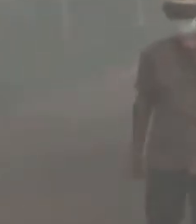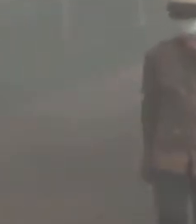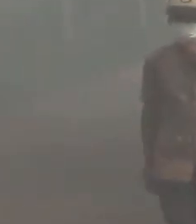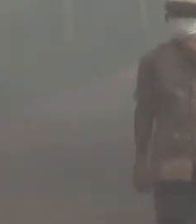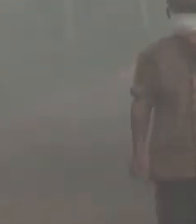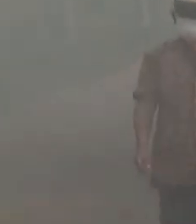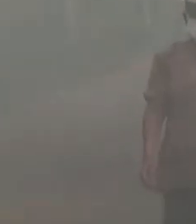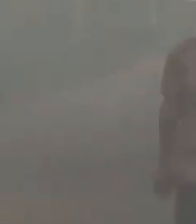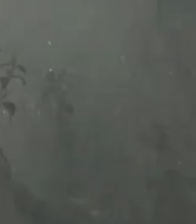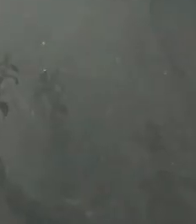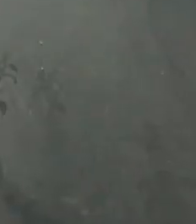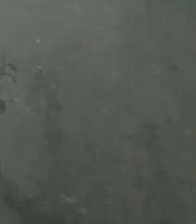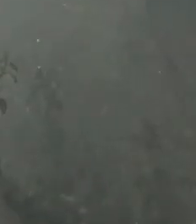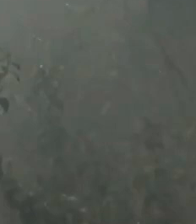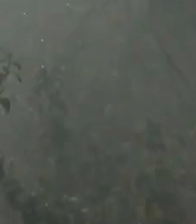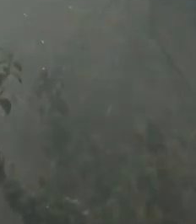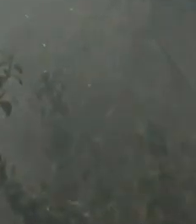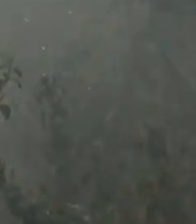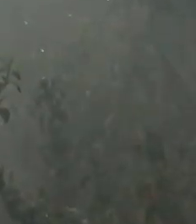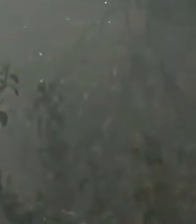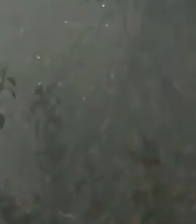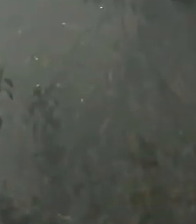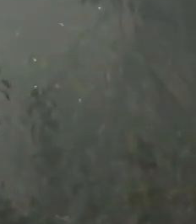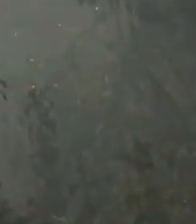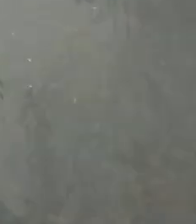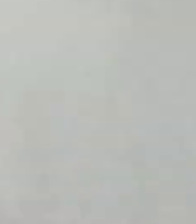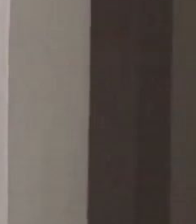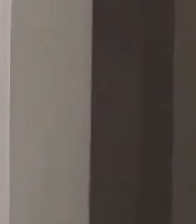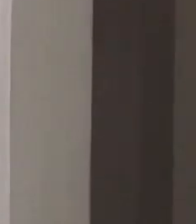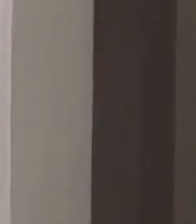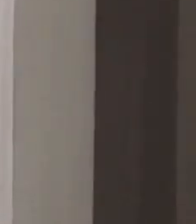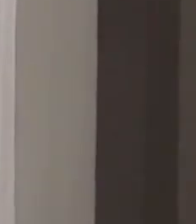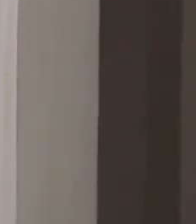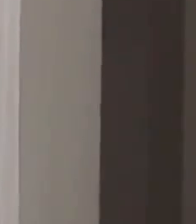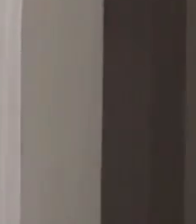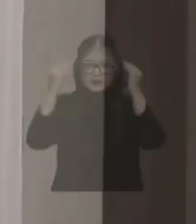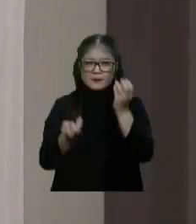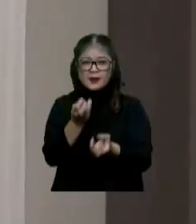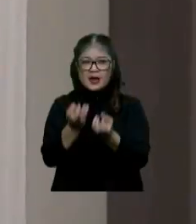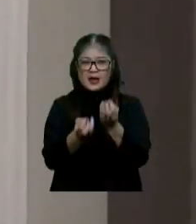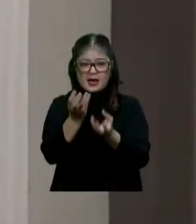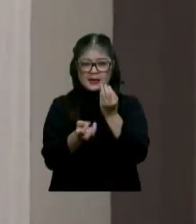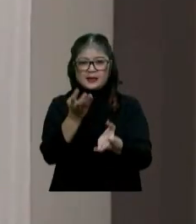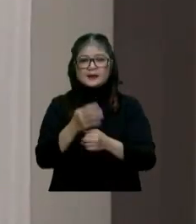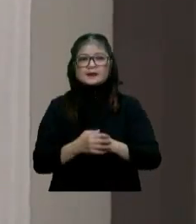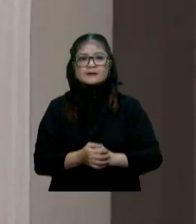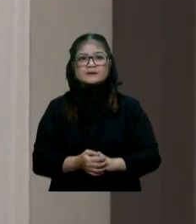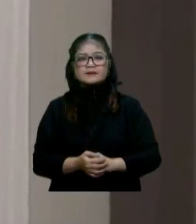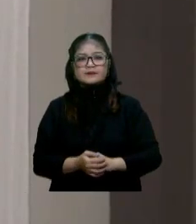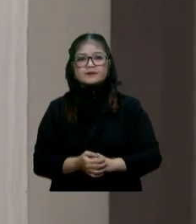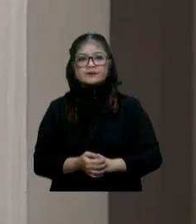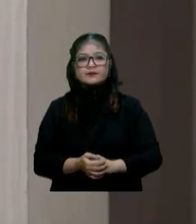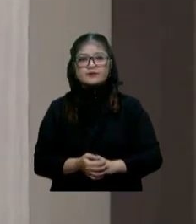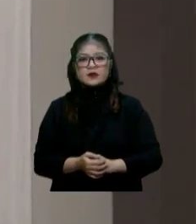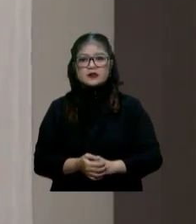ini diduga akibat aktivitas pembukaan lahan untuk pertanian. Sepertinya ada penyiapan lahan